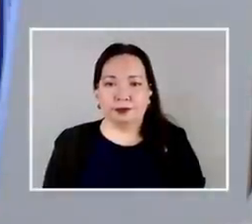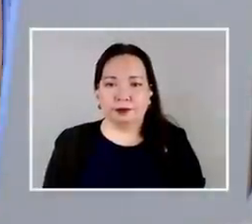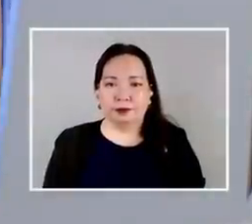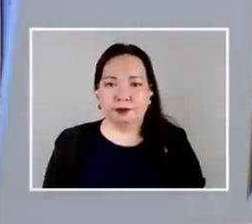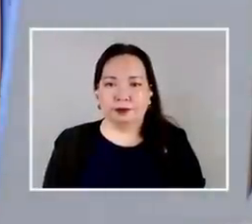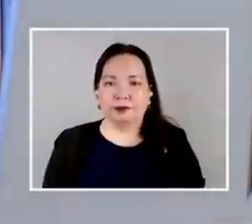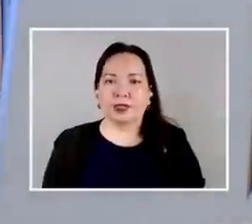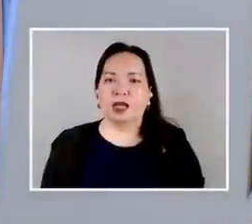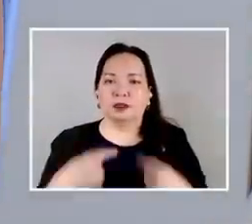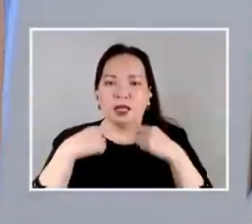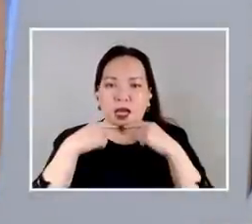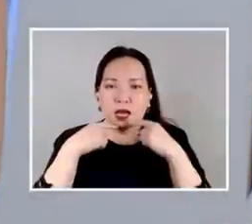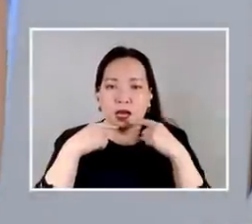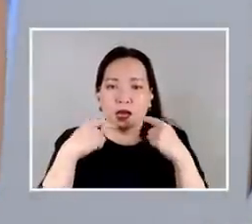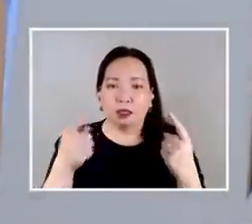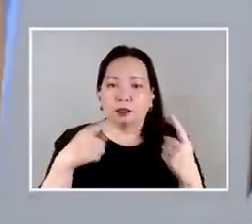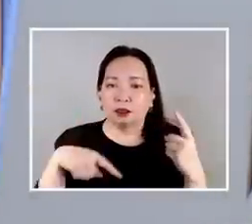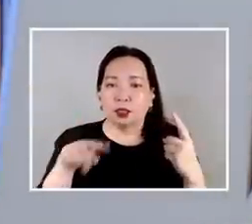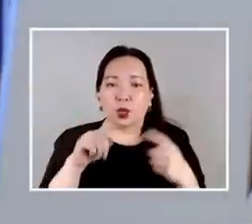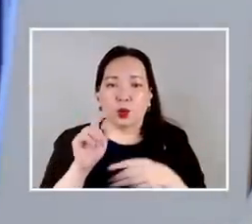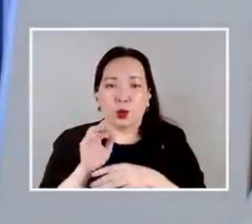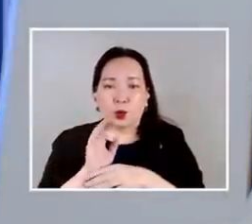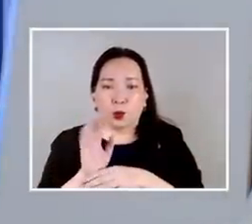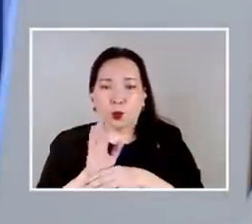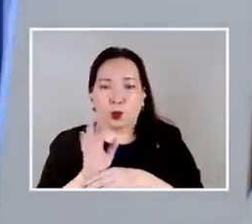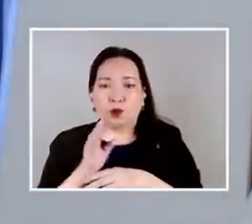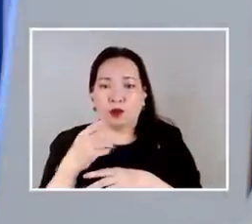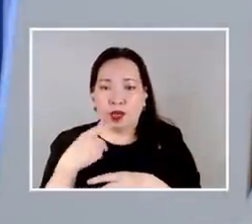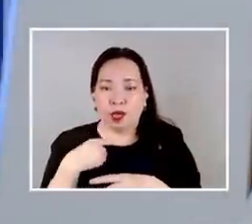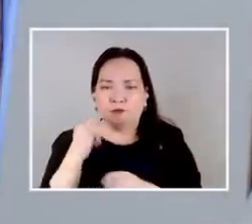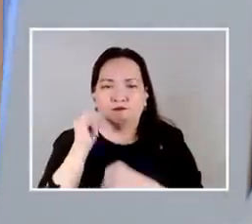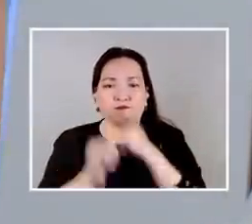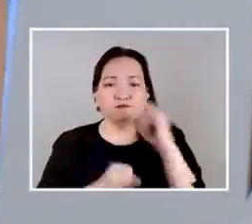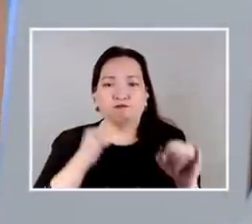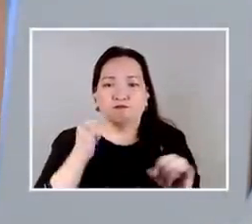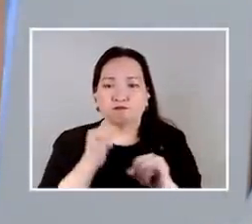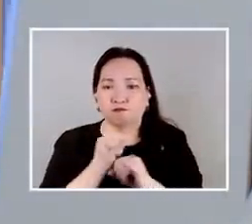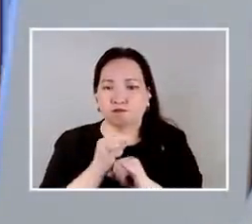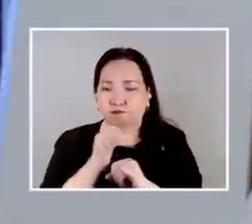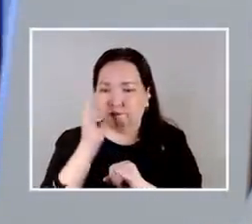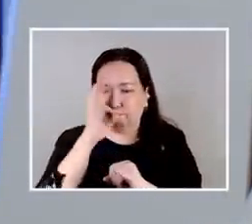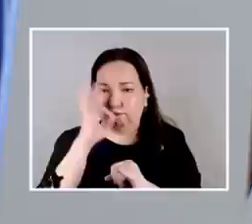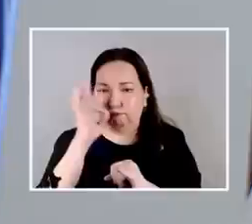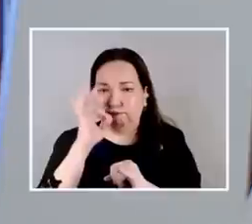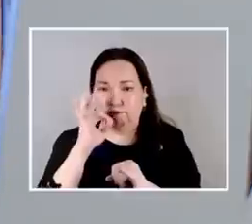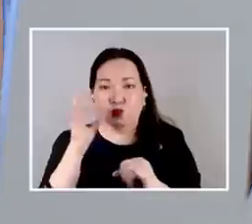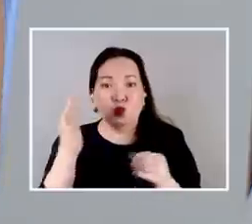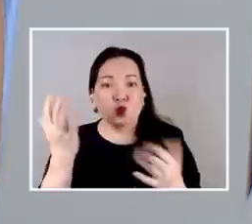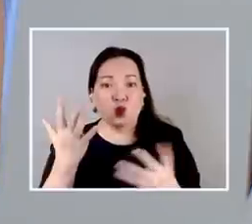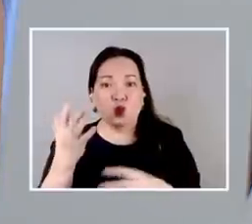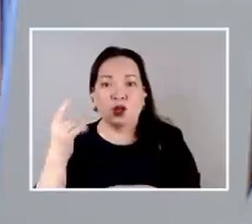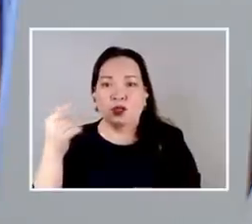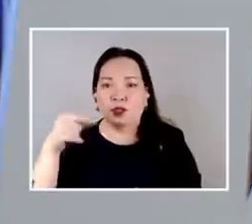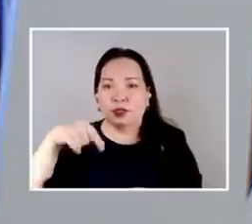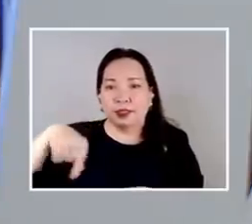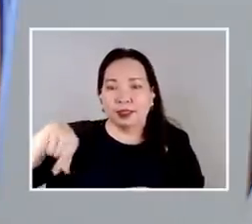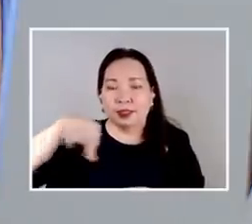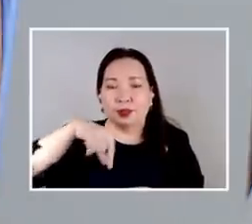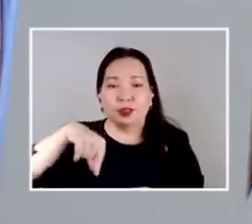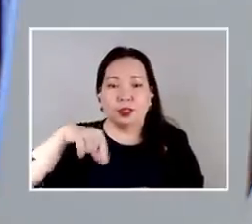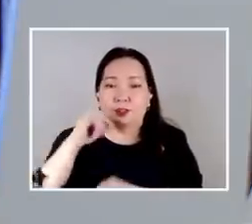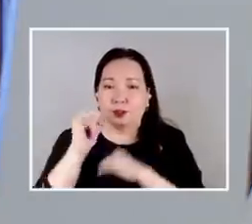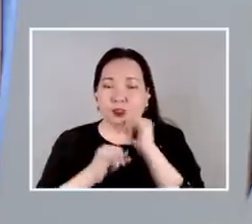Inaabangan na ang mga pasabog na pelikula ng 2 international Pinoy stars sa Quezon City International Film